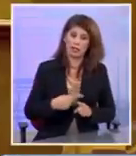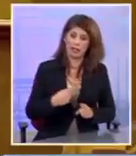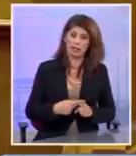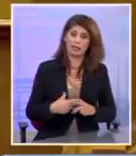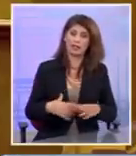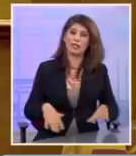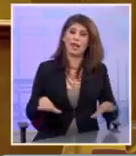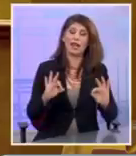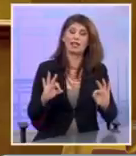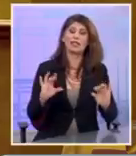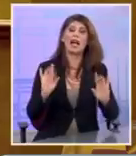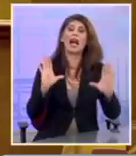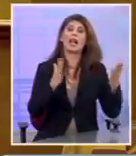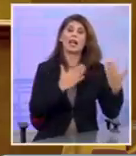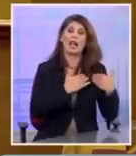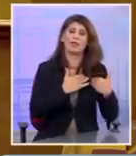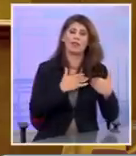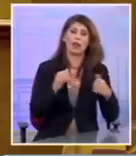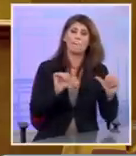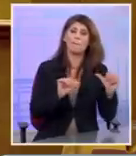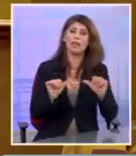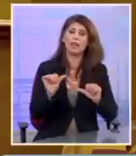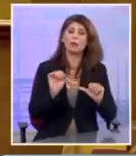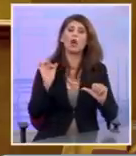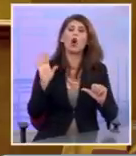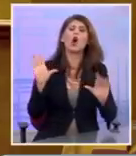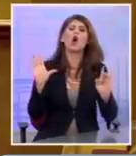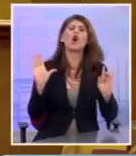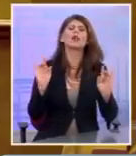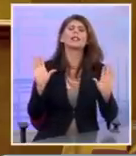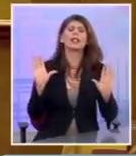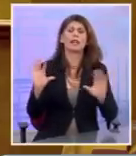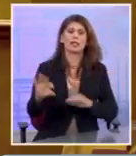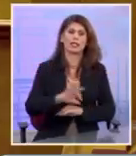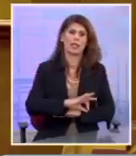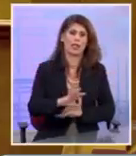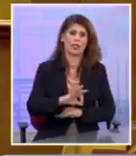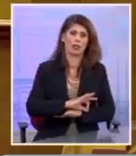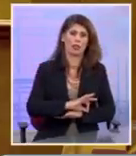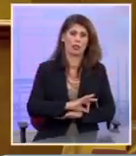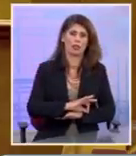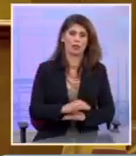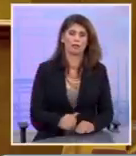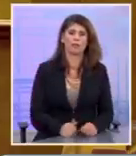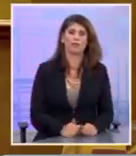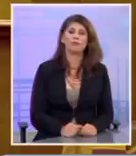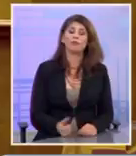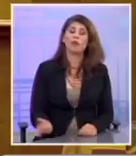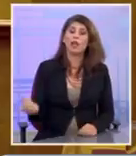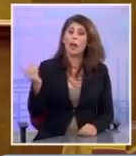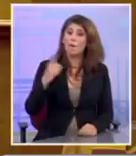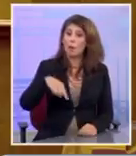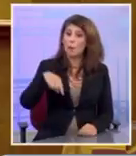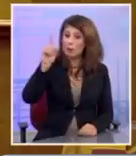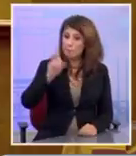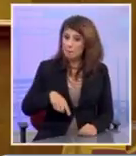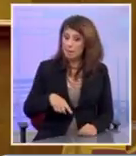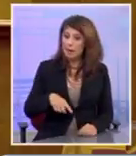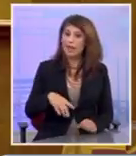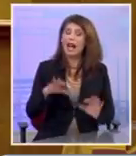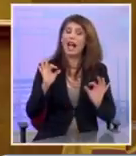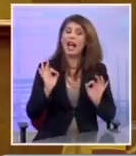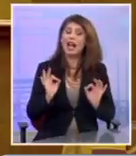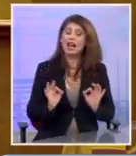ξεκίνησε ανεύθυνα πειράματα χωρίς κανένα σχέδιο. Από τον επομένη μέρα, κάθε μία από